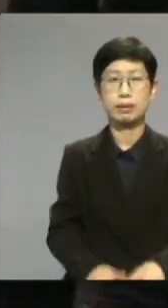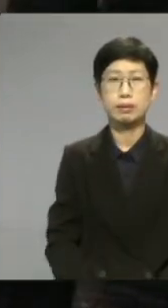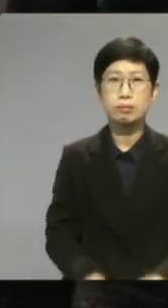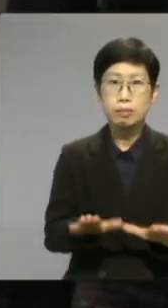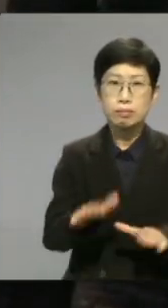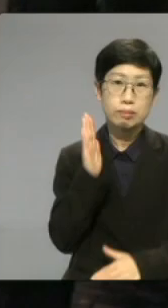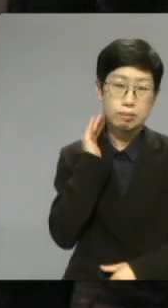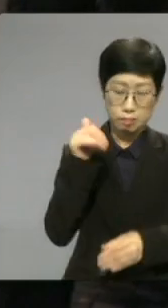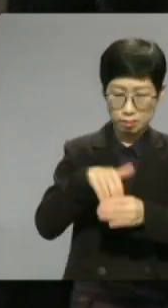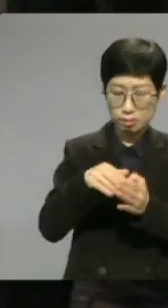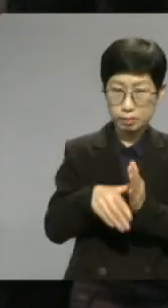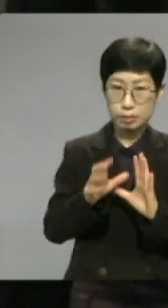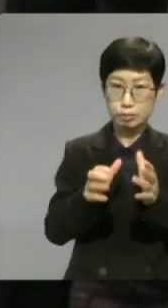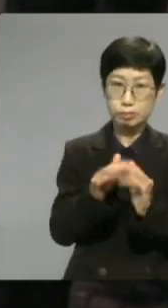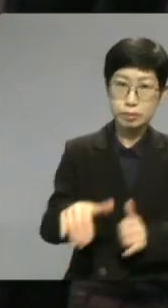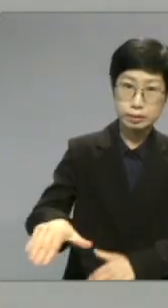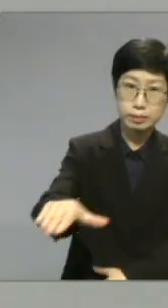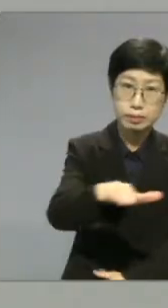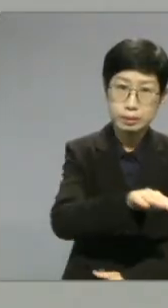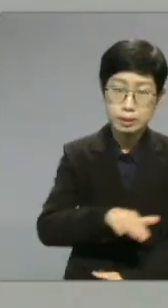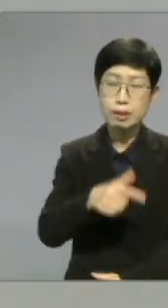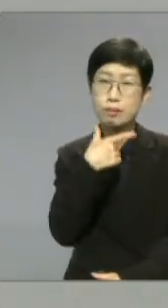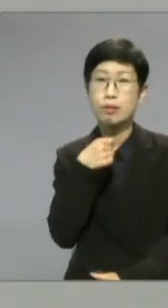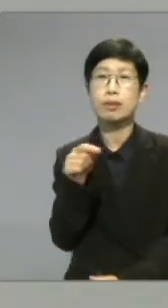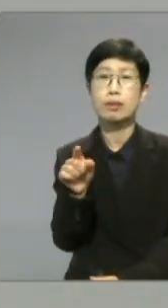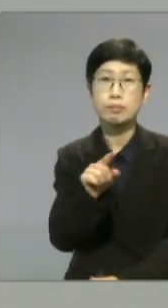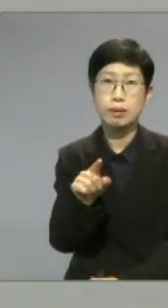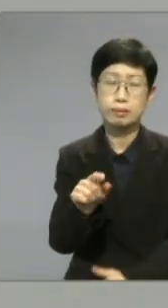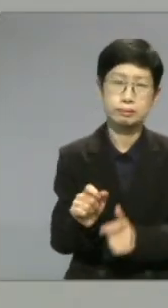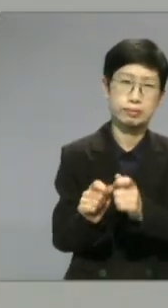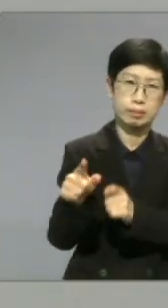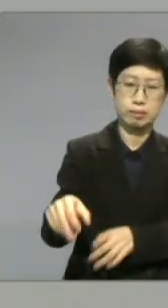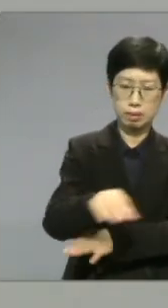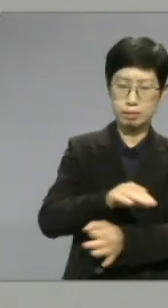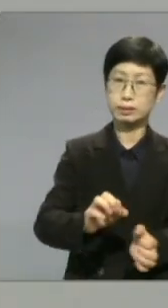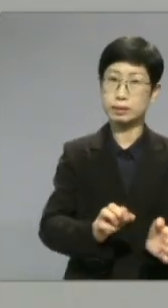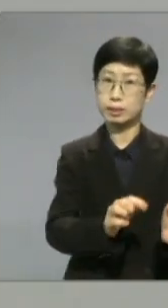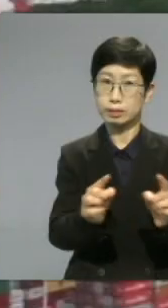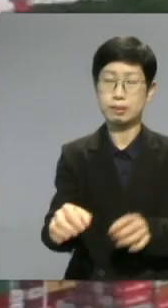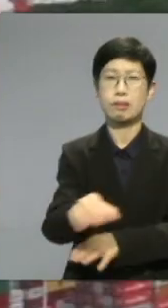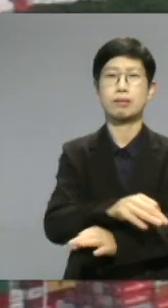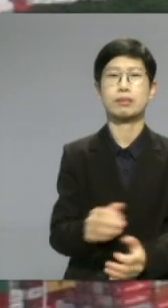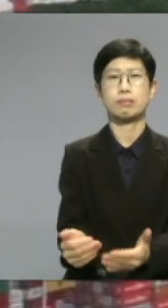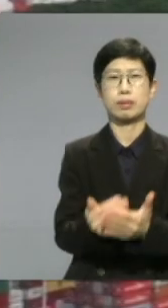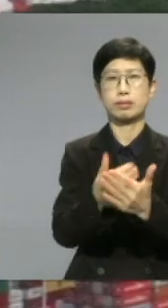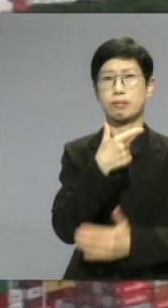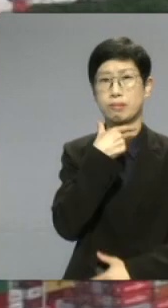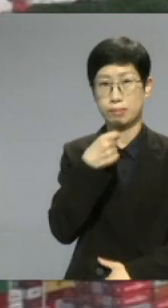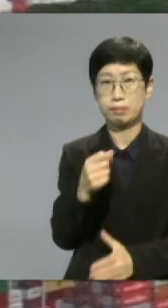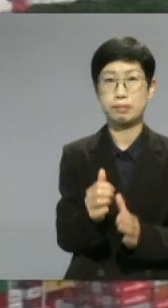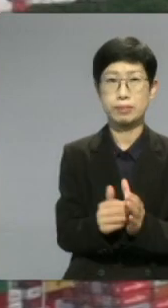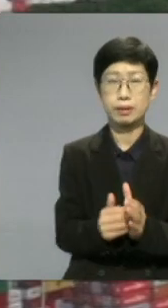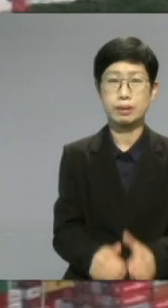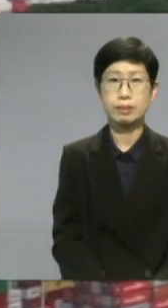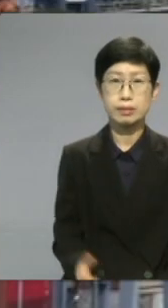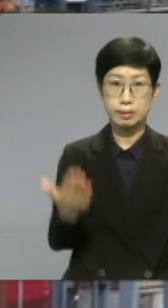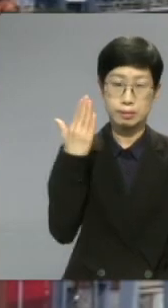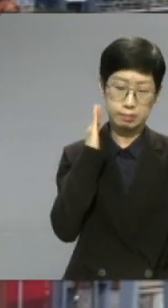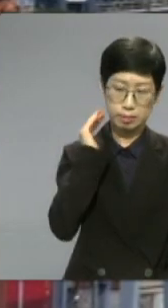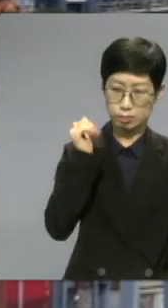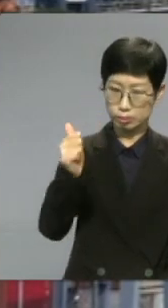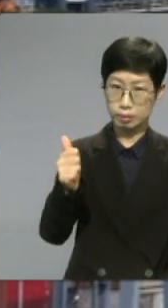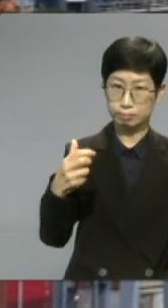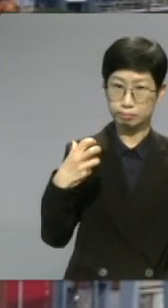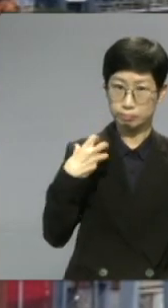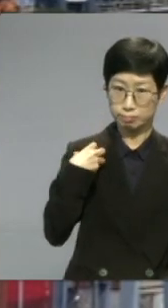이번 대선에서 국민들은 차기 정권에 바라는 것으로 대부분 경제 성장을 꼽았습니다. 마르티넬리 전 대통령이 재임